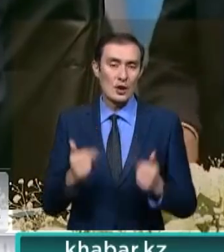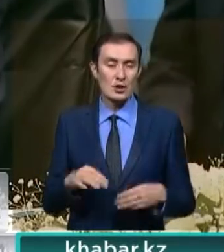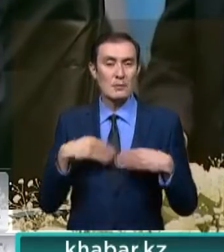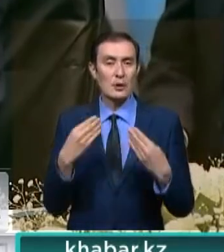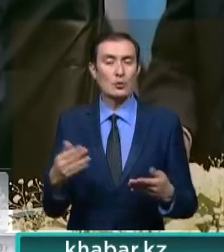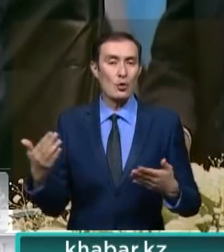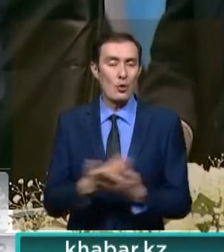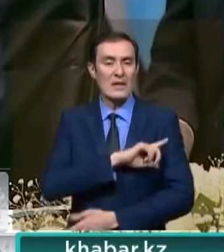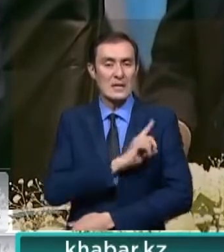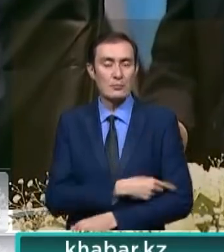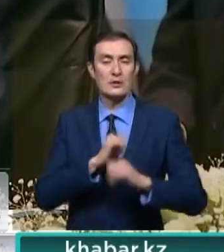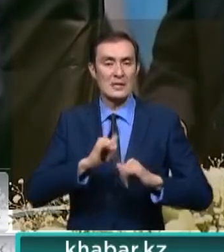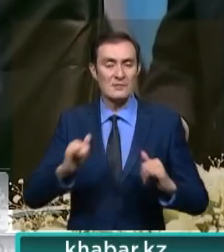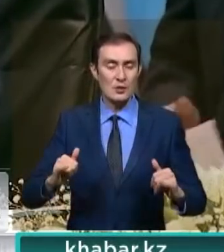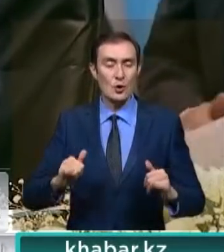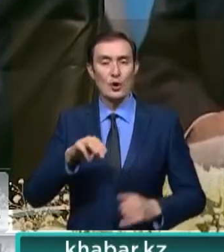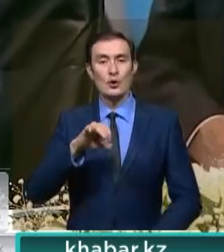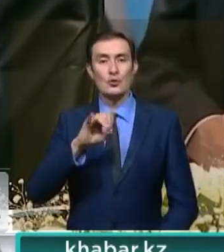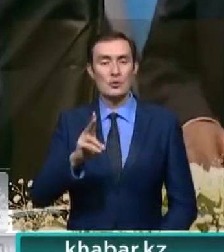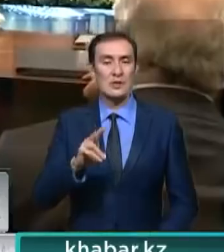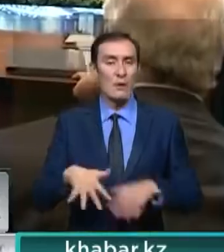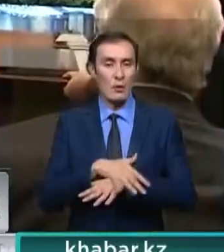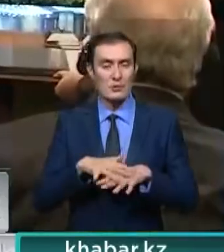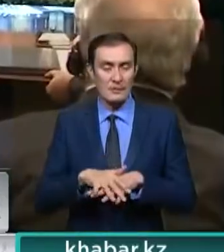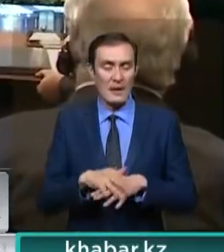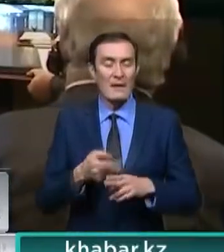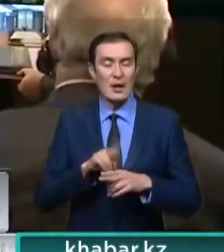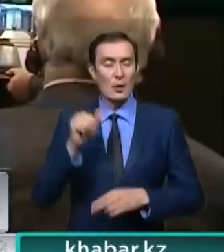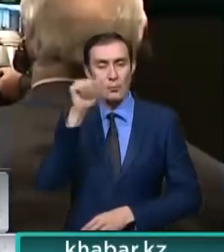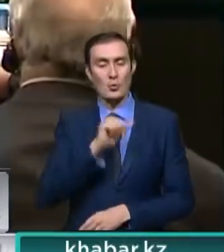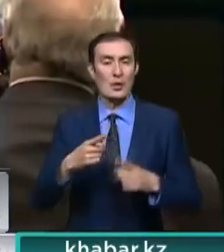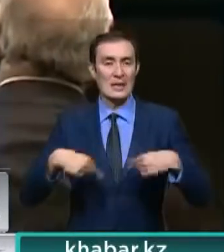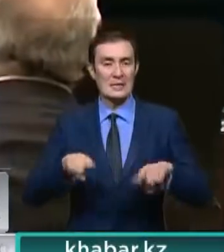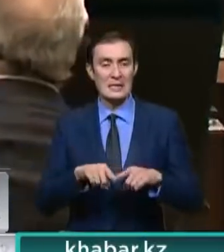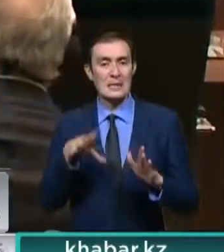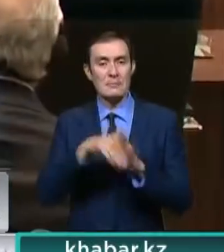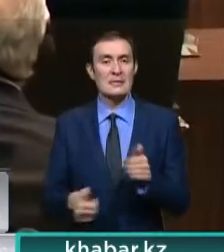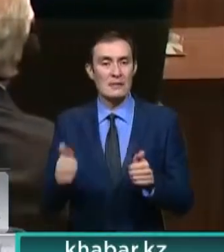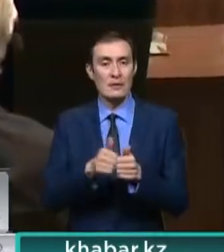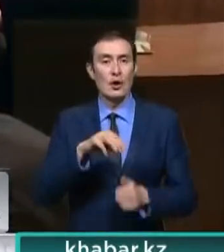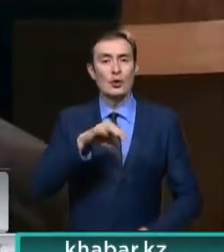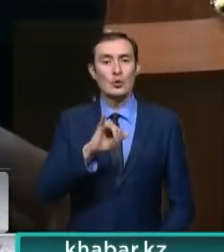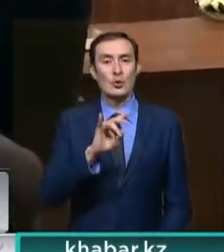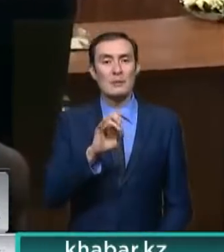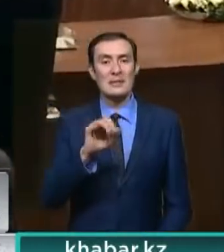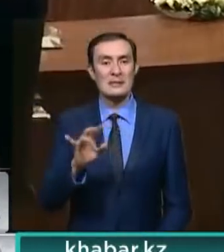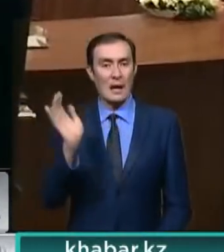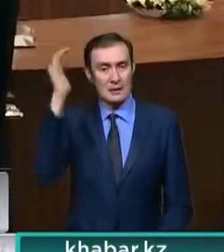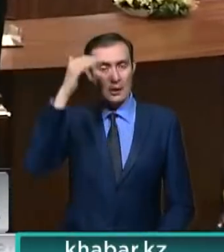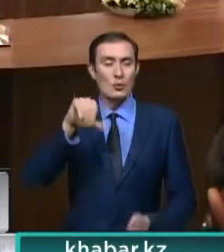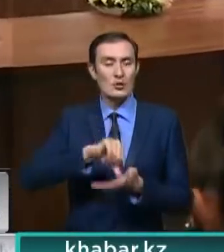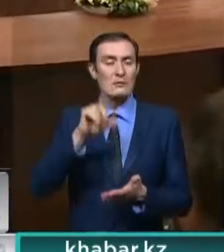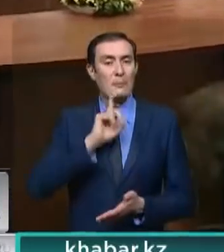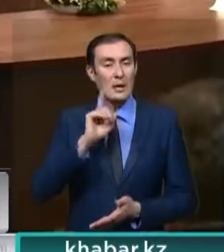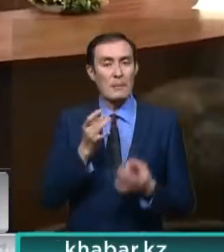придадут новый импульс развитию тюркского мира. В этом году к организации присоединился Туркменистан. Пока страна